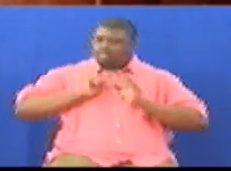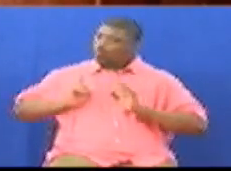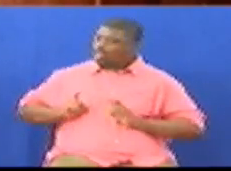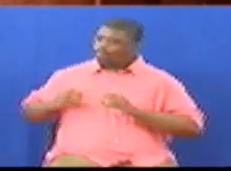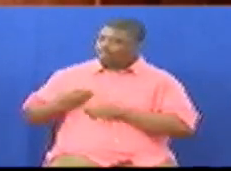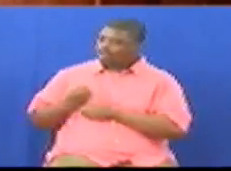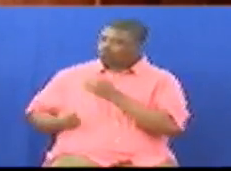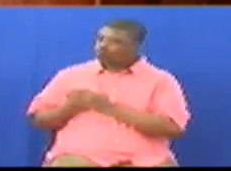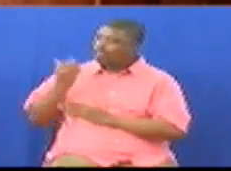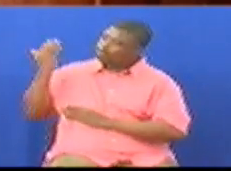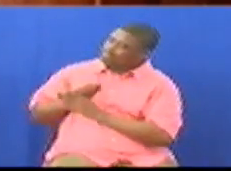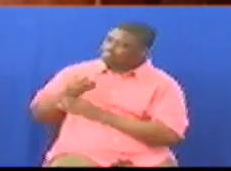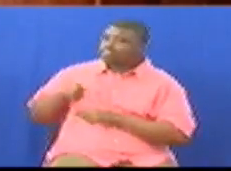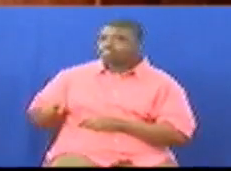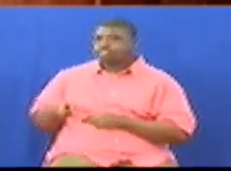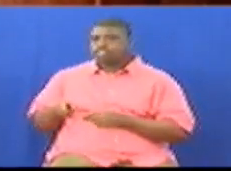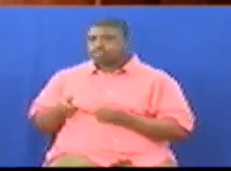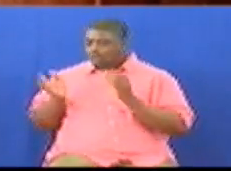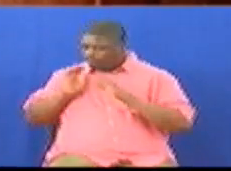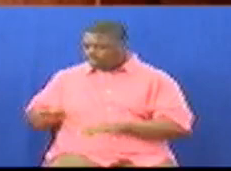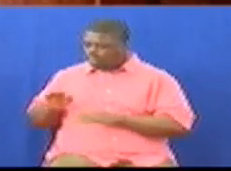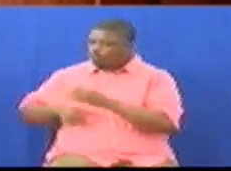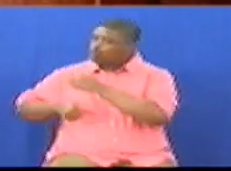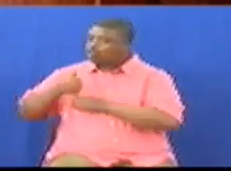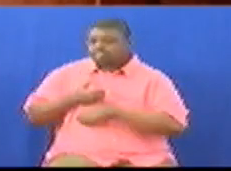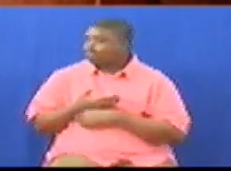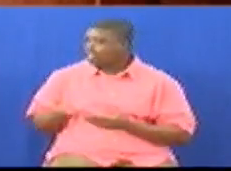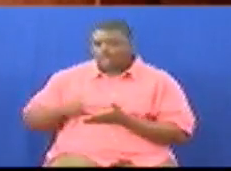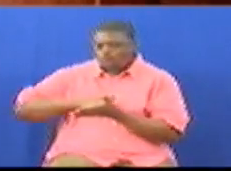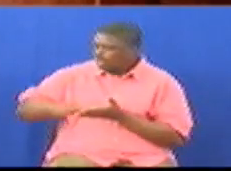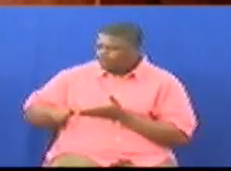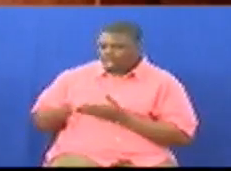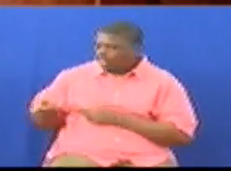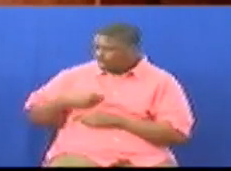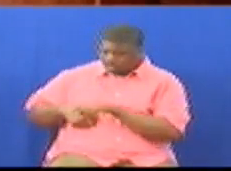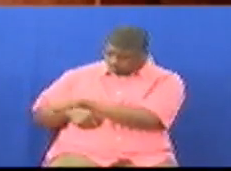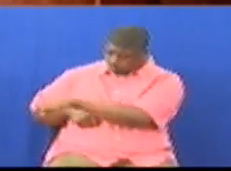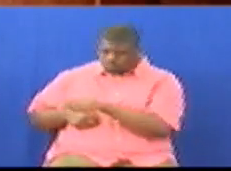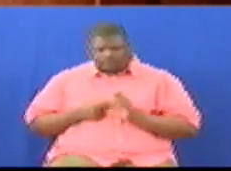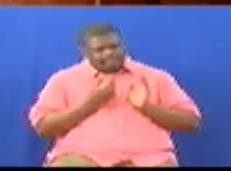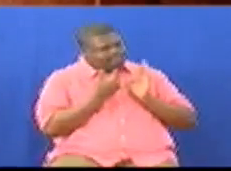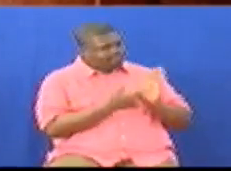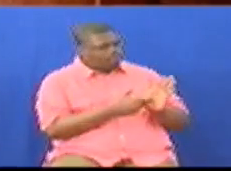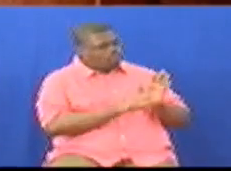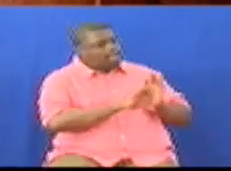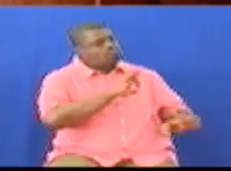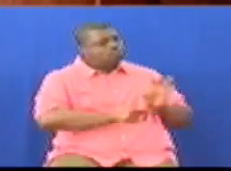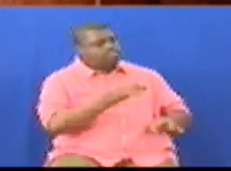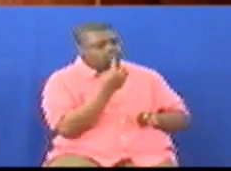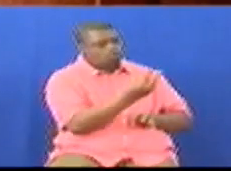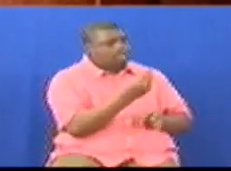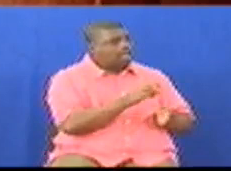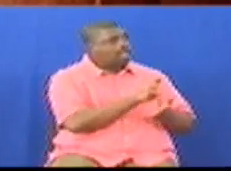benki hizo iwapo watamaliza kipindi cha uongozi bila kulipa madeni hayo. Mfano, uchambuzi wa kamati ulibaini kuwa halmashauri